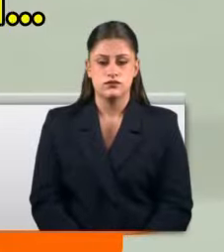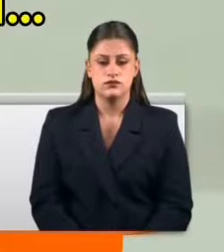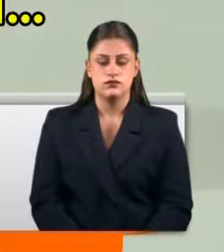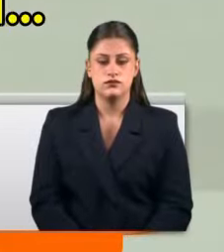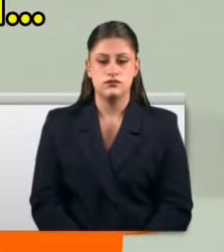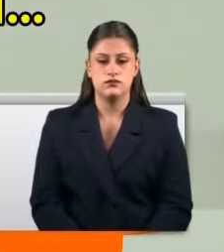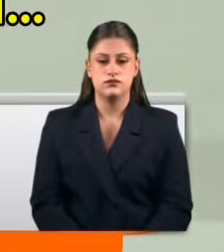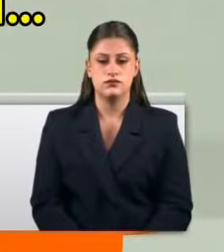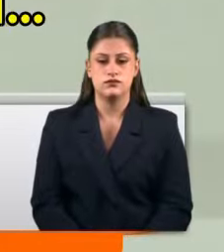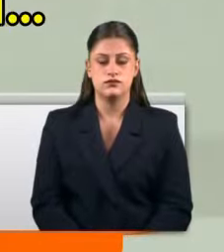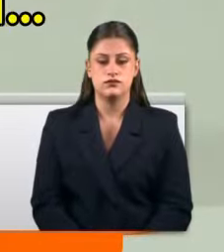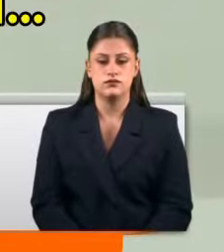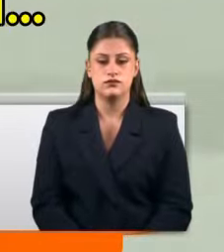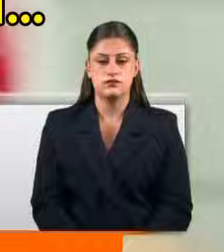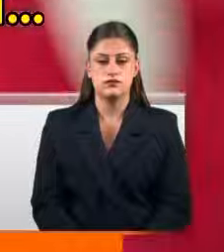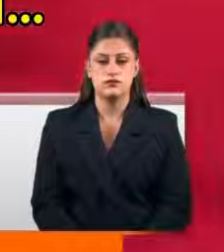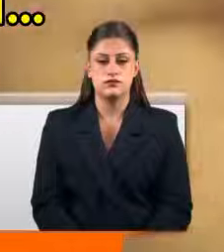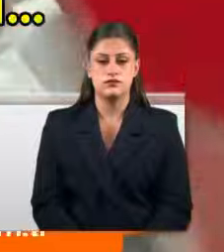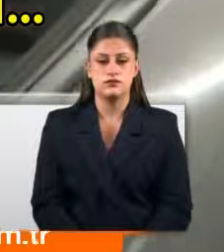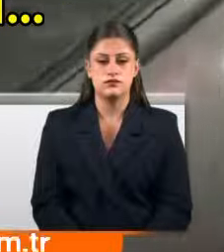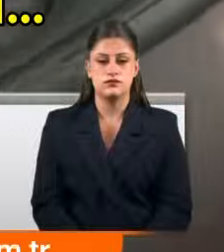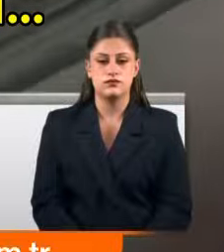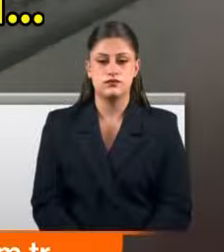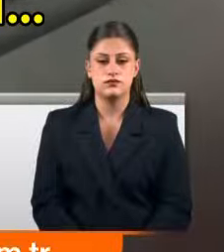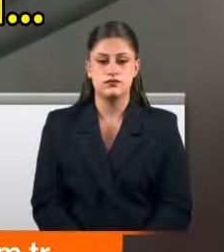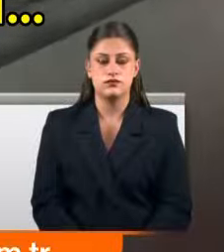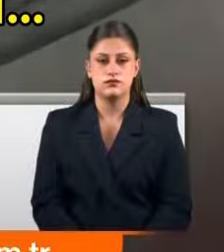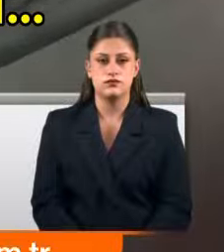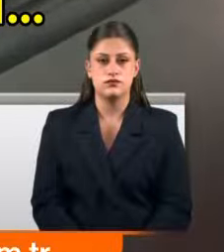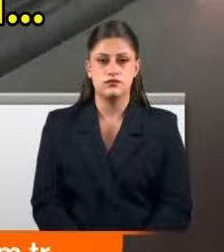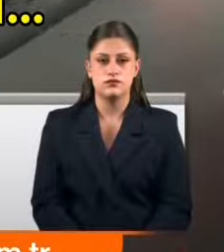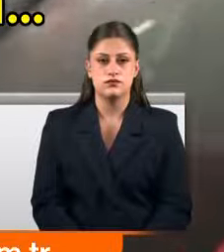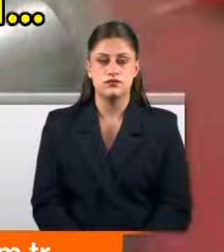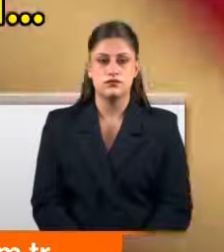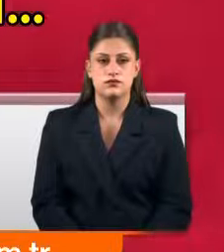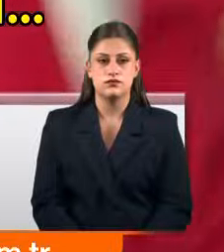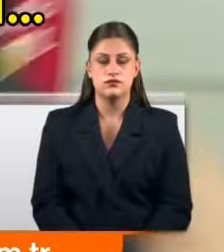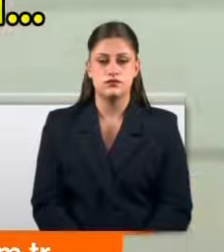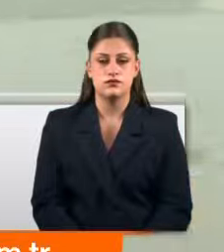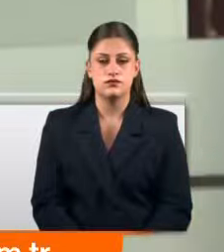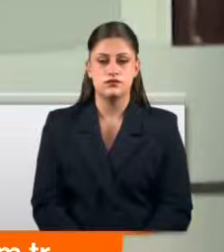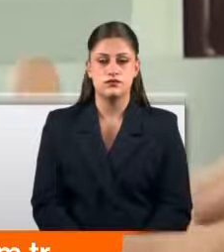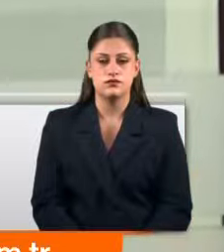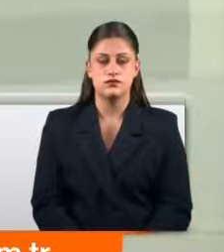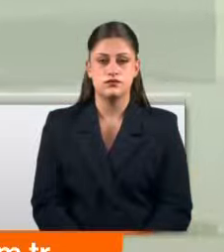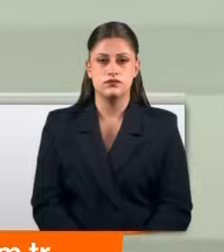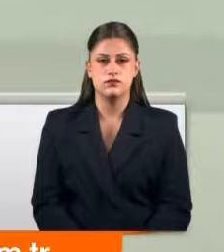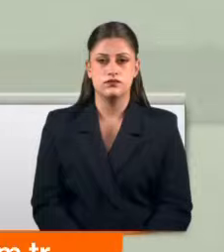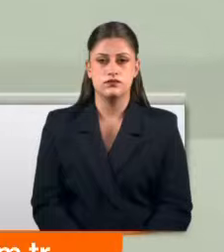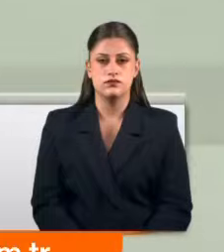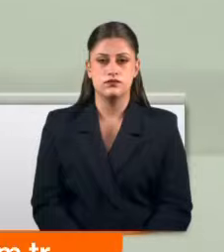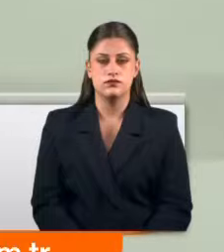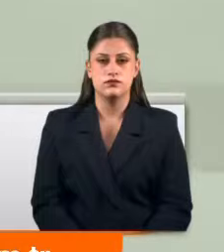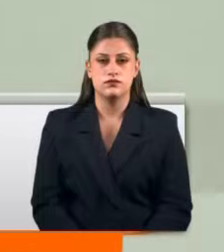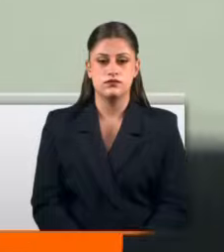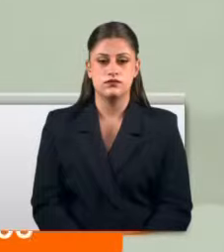Aracında herhangi bir sorun olmadığını, ekspertiz raporuna eliyle yazılan bir %91 yazarak müşteriyi kandırılan bir rapor olduğunu